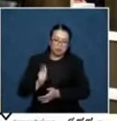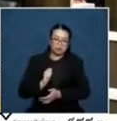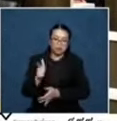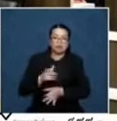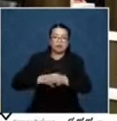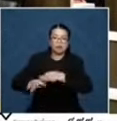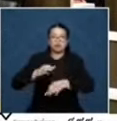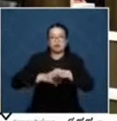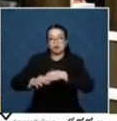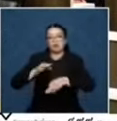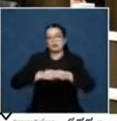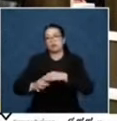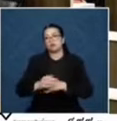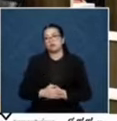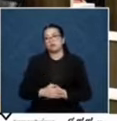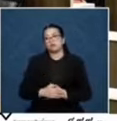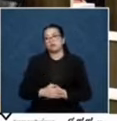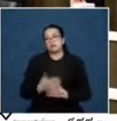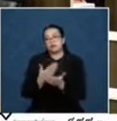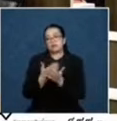ตนะครับจึงต้องลดน้อยลง